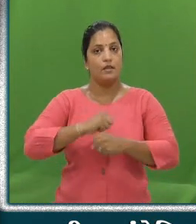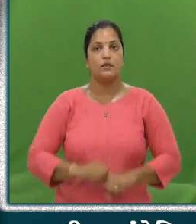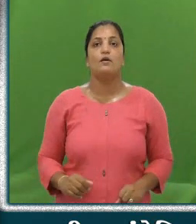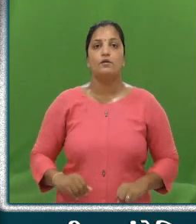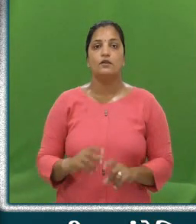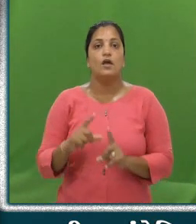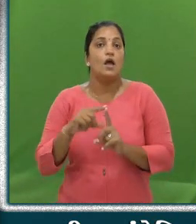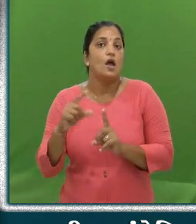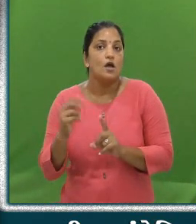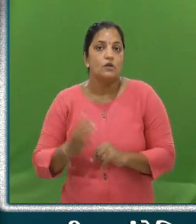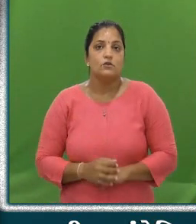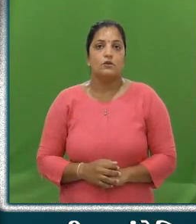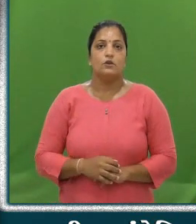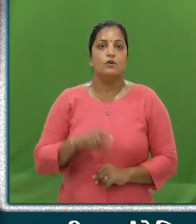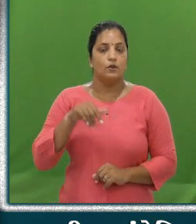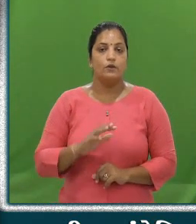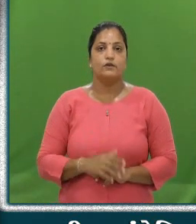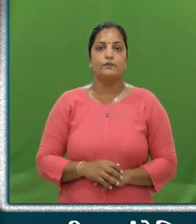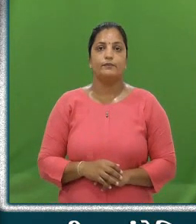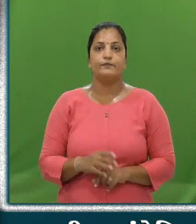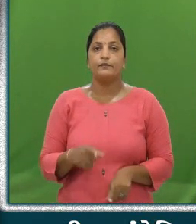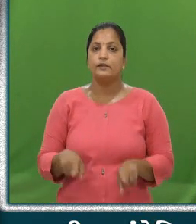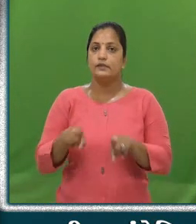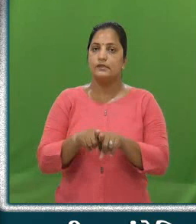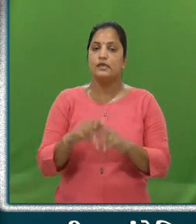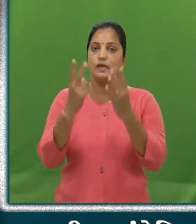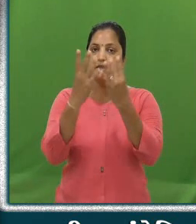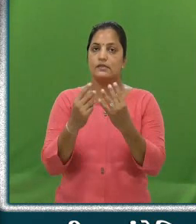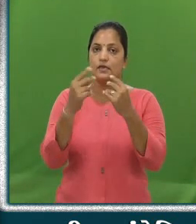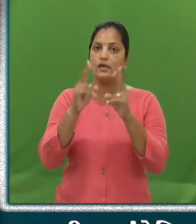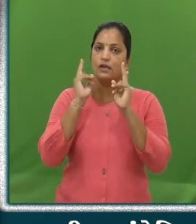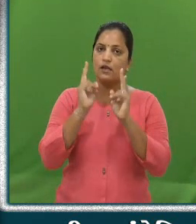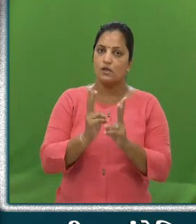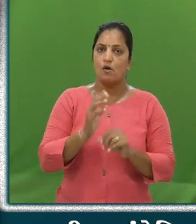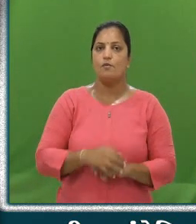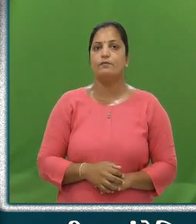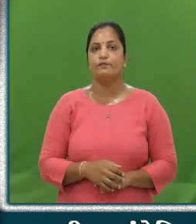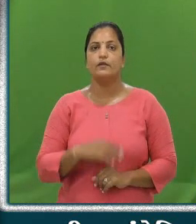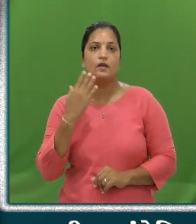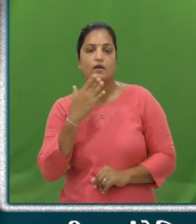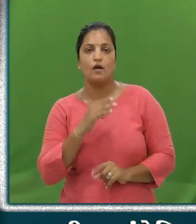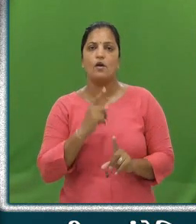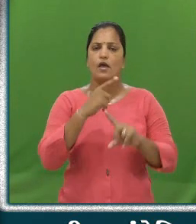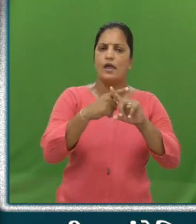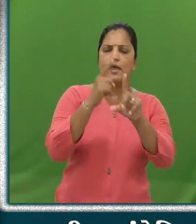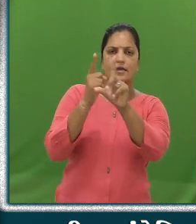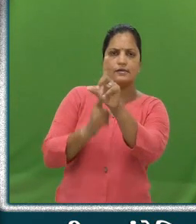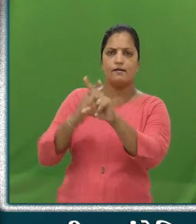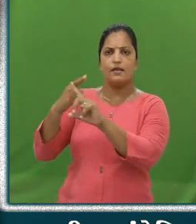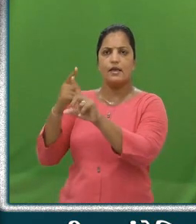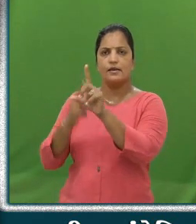શું થાય છે કે આ રંગસૂત્રો જે છે એની સંખ્યા સામાન્ય થતી હોય છે અને રંગસૂત્રોની